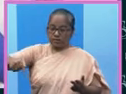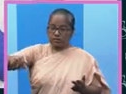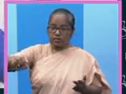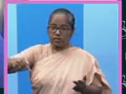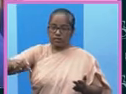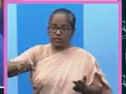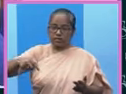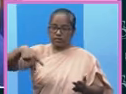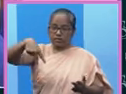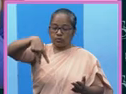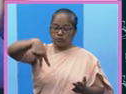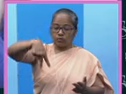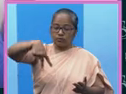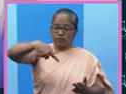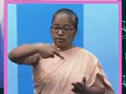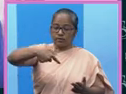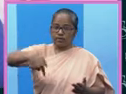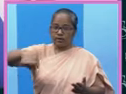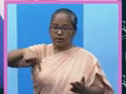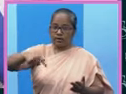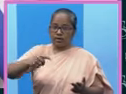பகுதி.